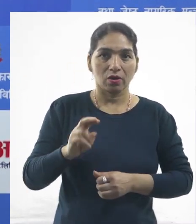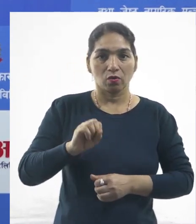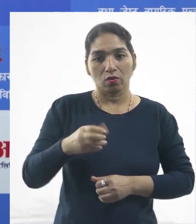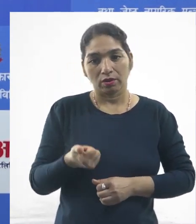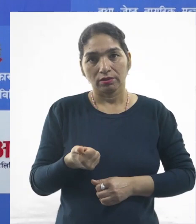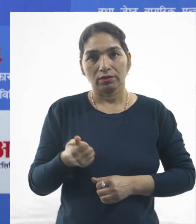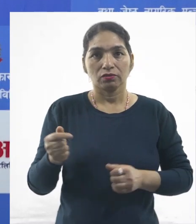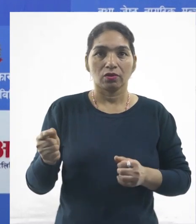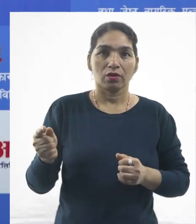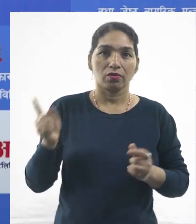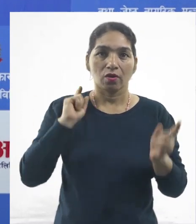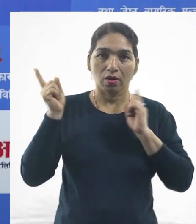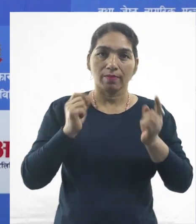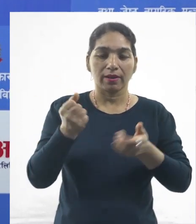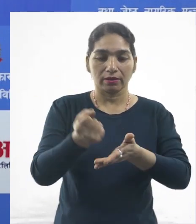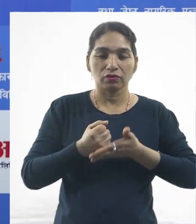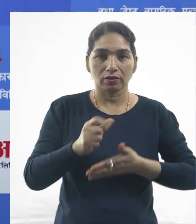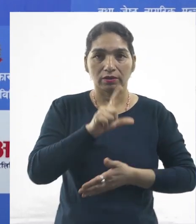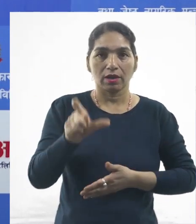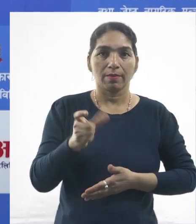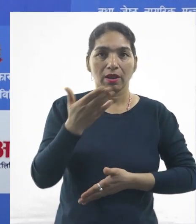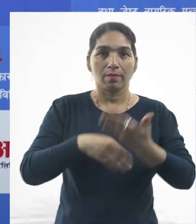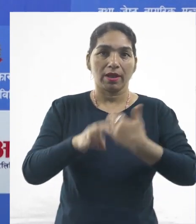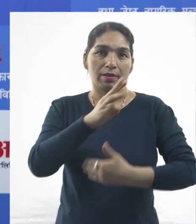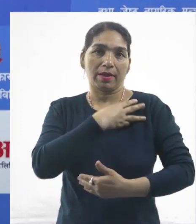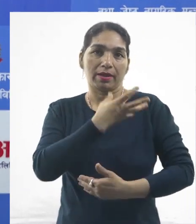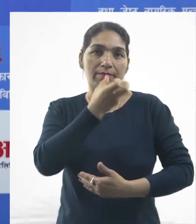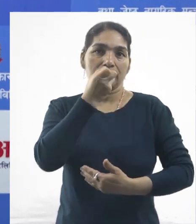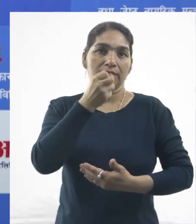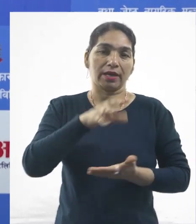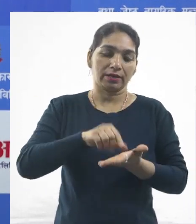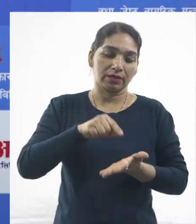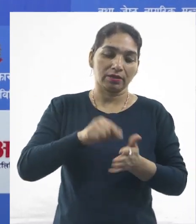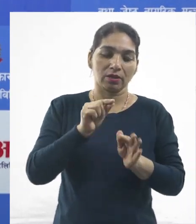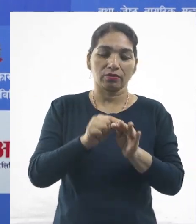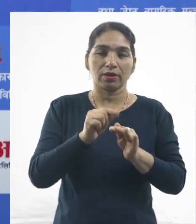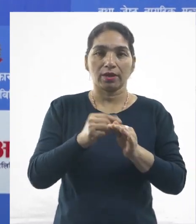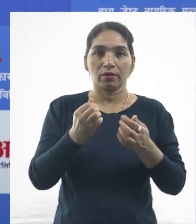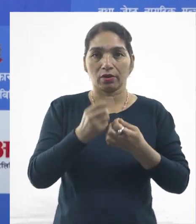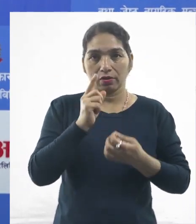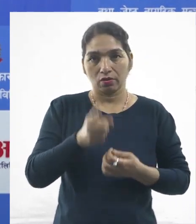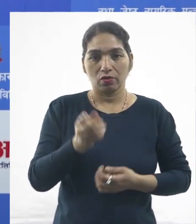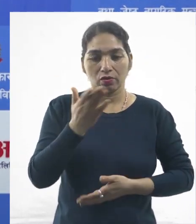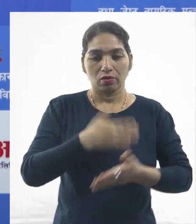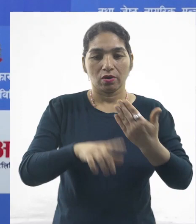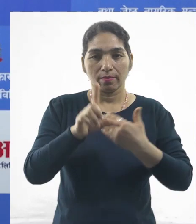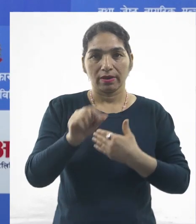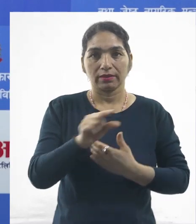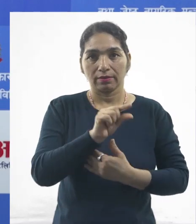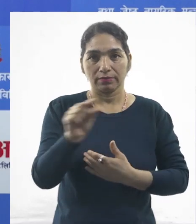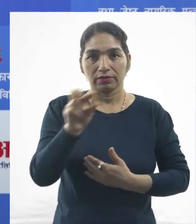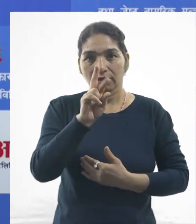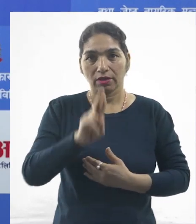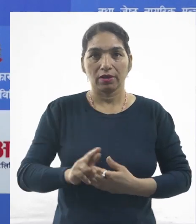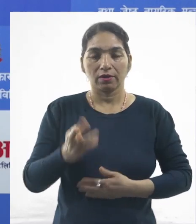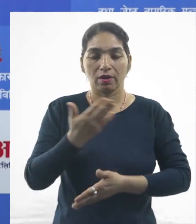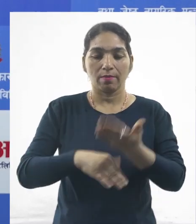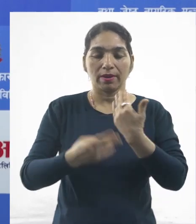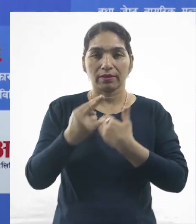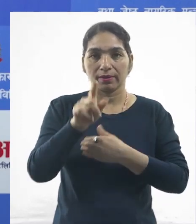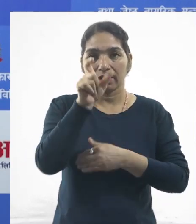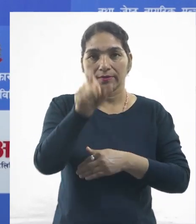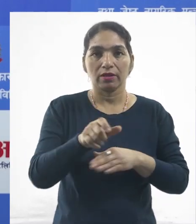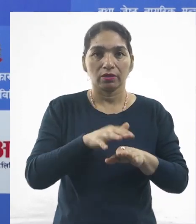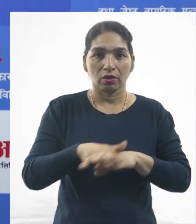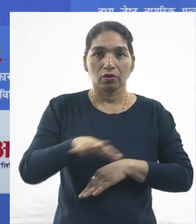गोकर्णेश्वर नगरपालिकाको सहयोगमा नेपाल अपाङ्ग मानवाधिकार केन्द्रले तयार पारेको हो अपाङ्गताको सवाल तथा अपाङ्गता भएका